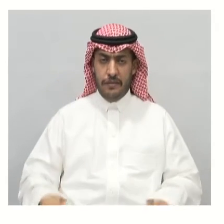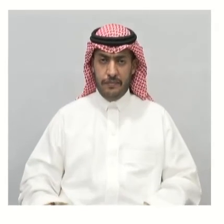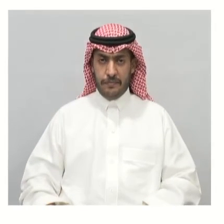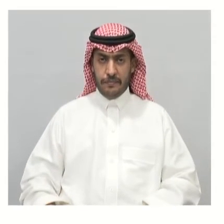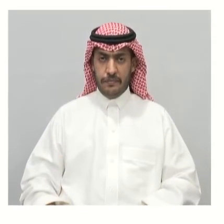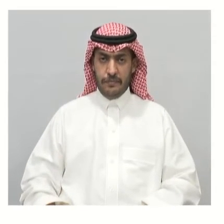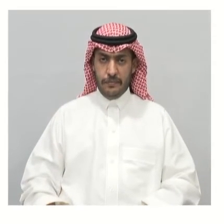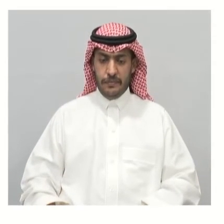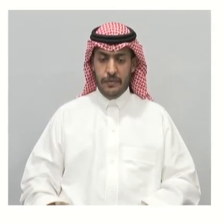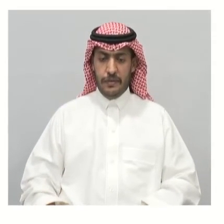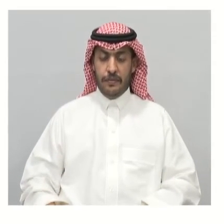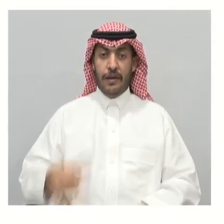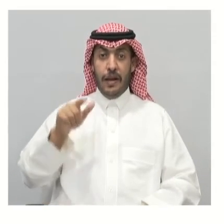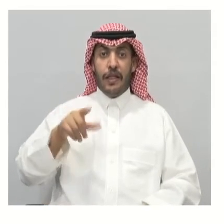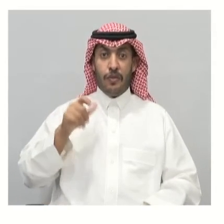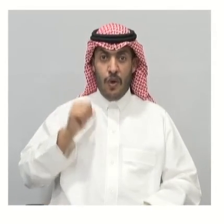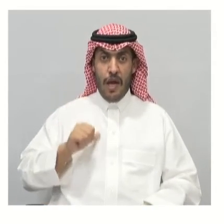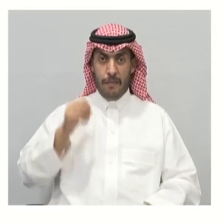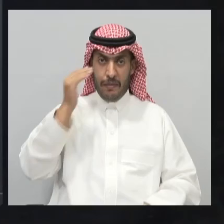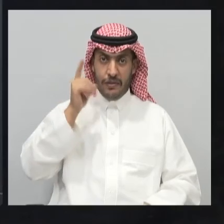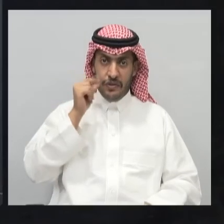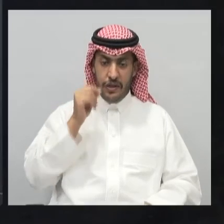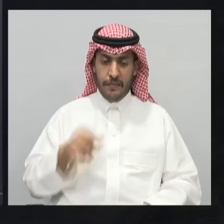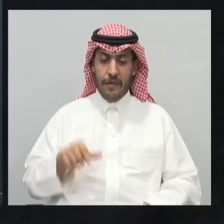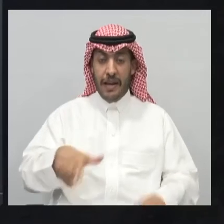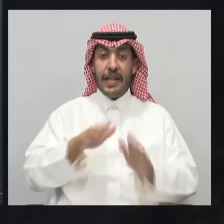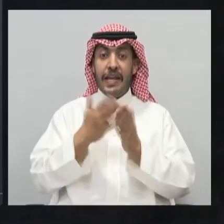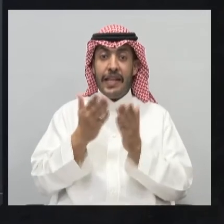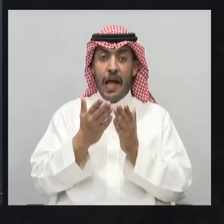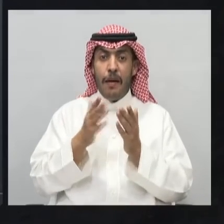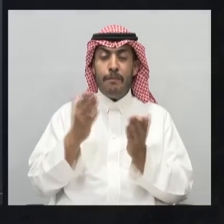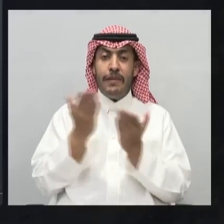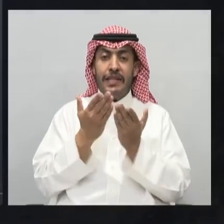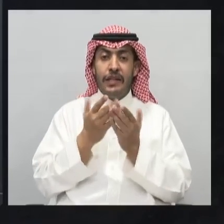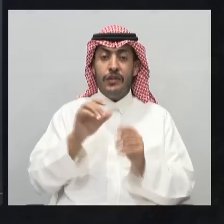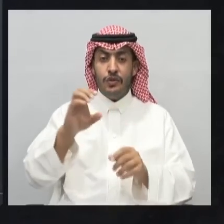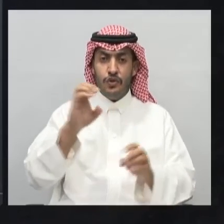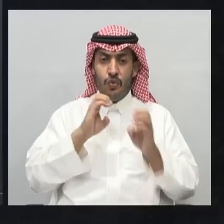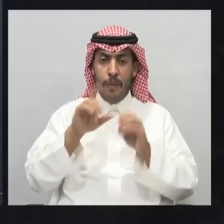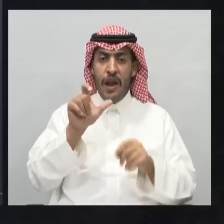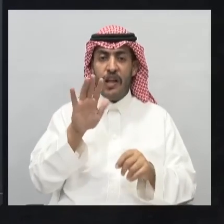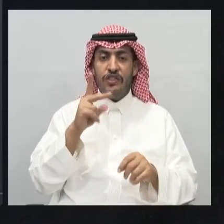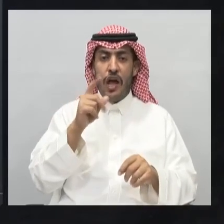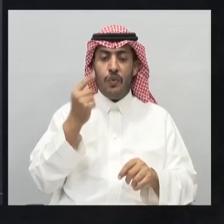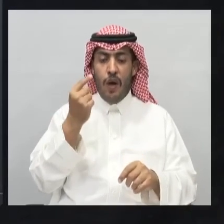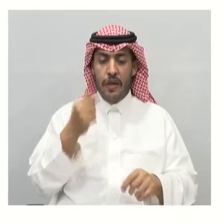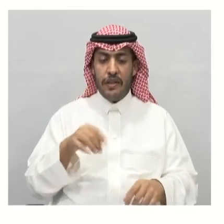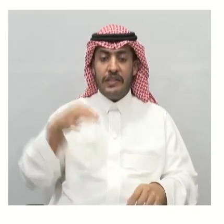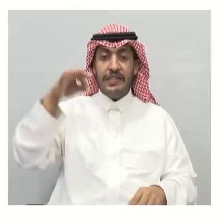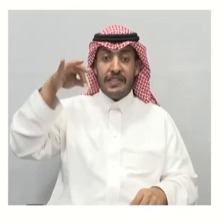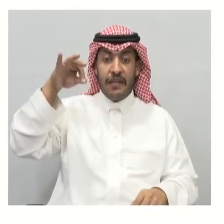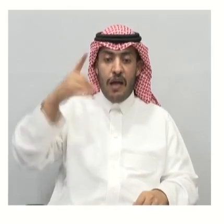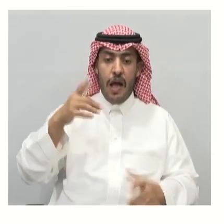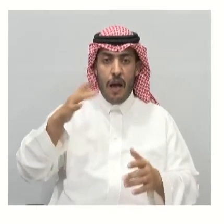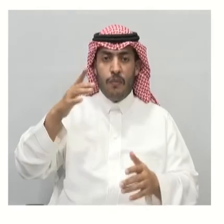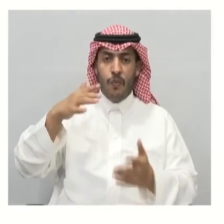العظيم الان طلابي وطالبات نفتح الكتاب المدرسي للاجابه على نشاط واحد صفحه